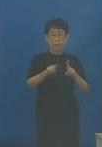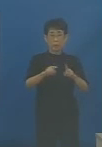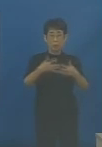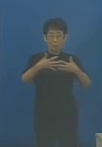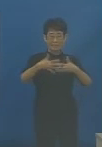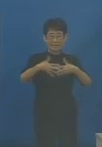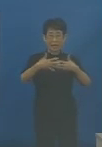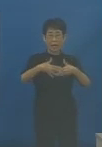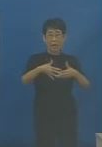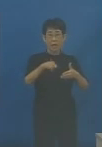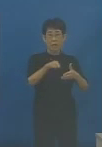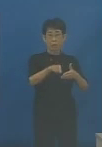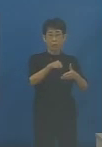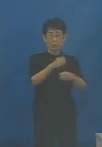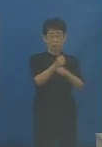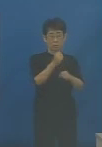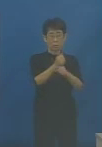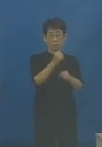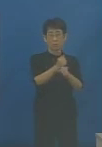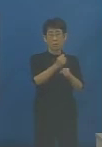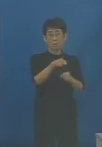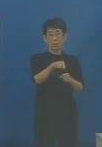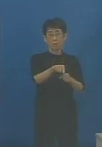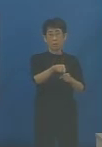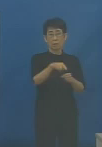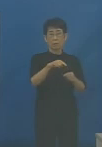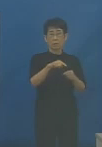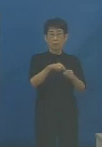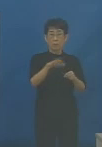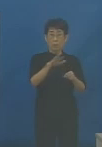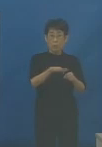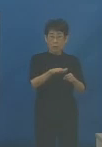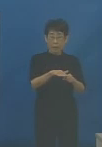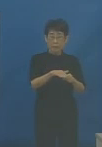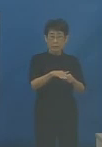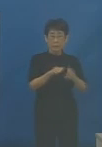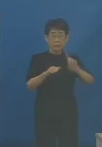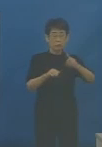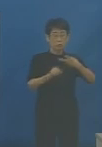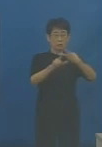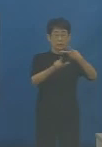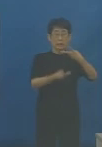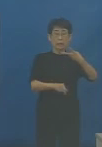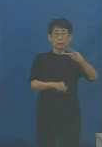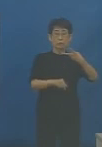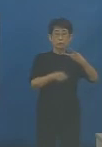と。でこれをこの度、着工して12月に完成